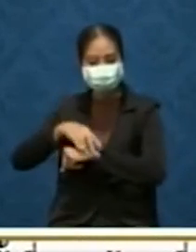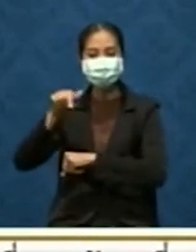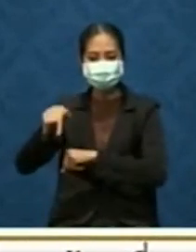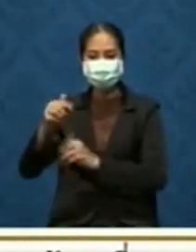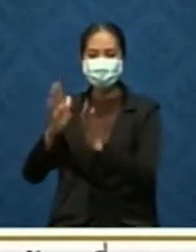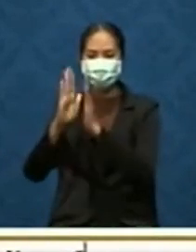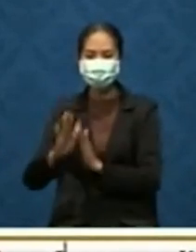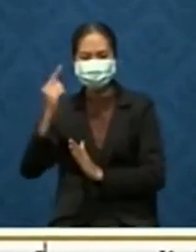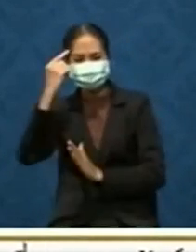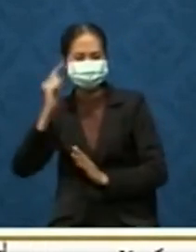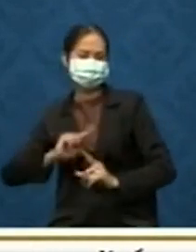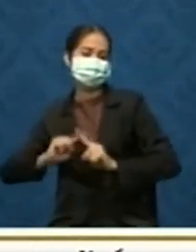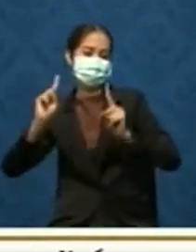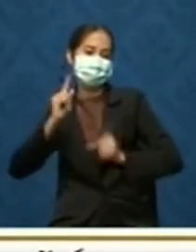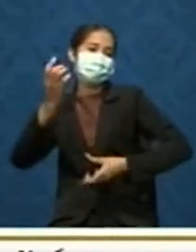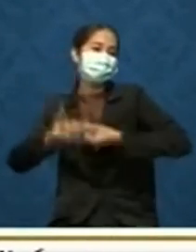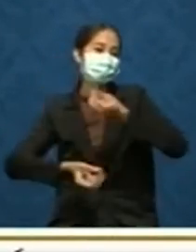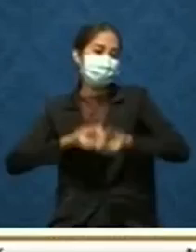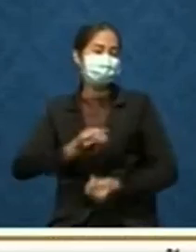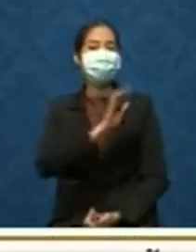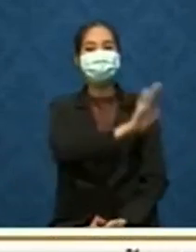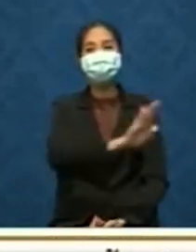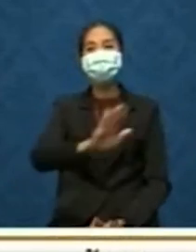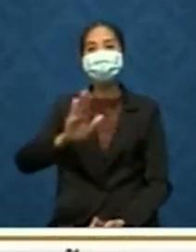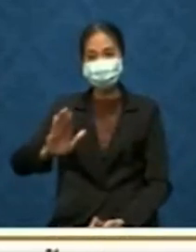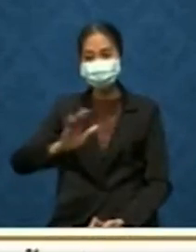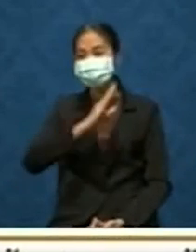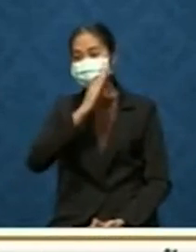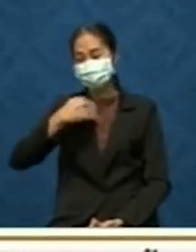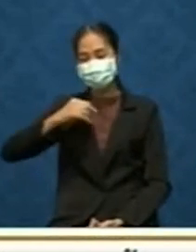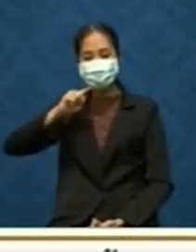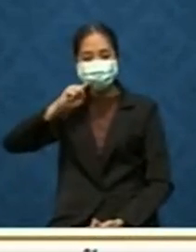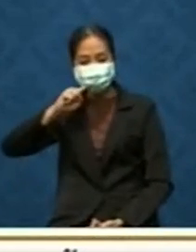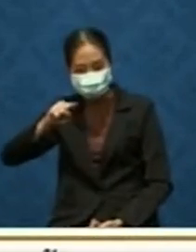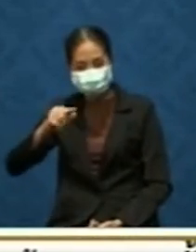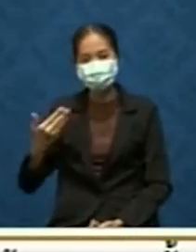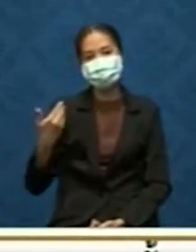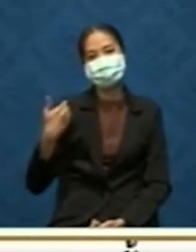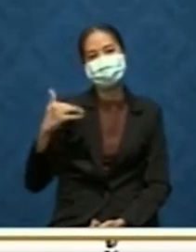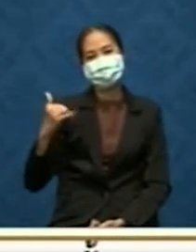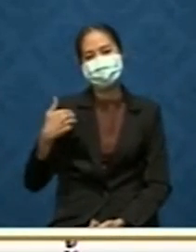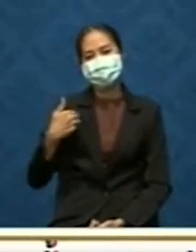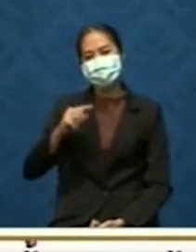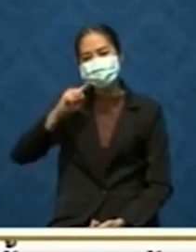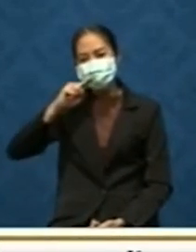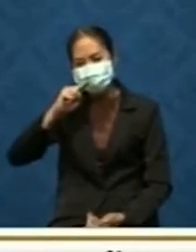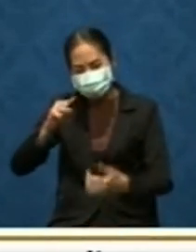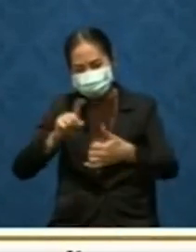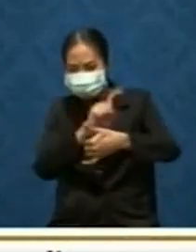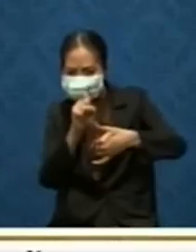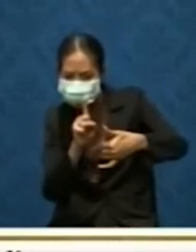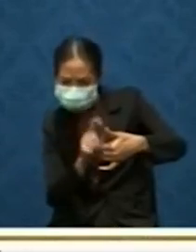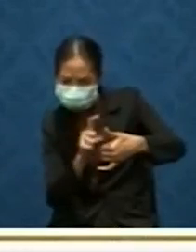หรือผู้แสดงออกหากแต่ประชาชนทุกคนที่ถูกดำเนินคดีไม่ว่าจะถูกกล่าวหาผู้ต้องหา